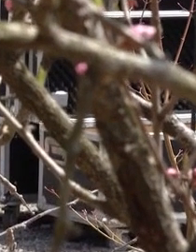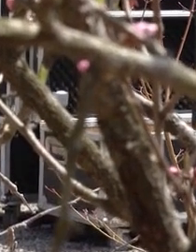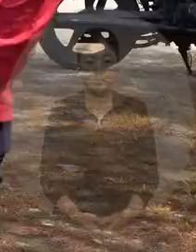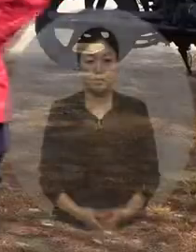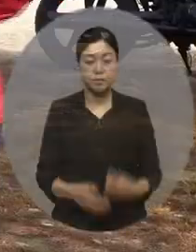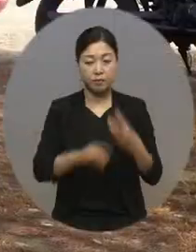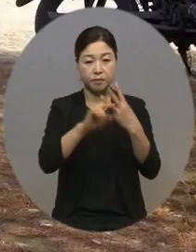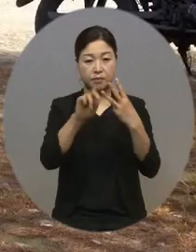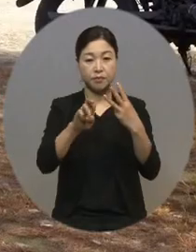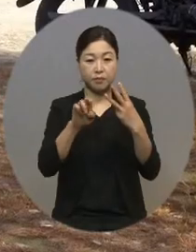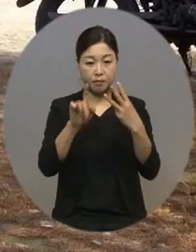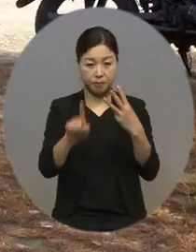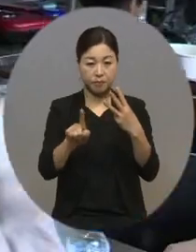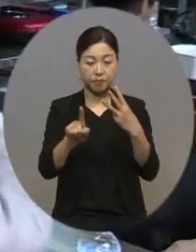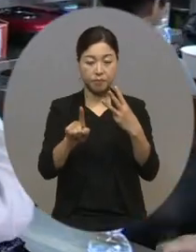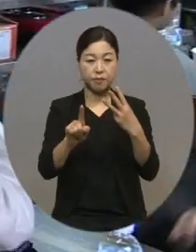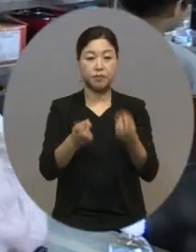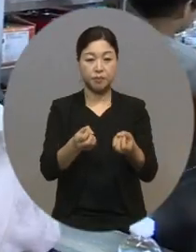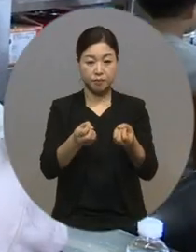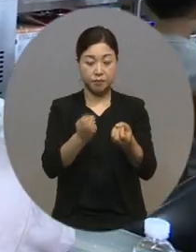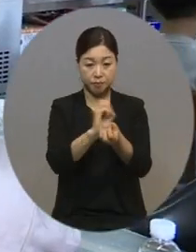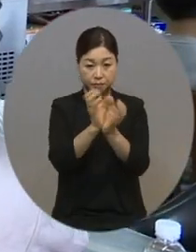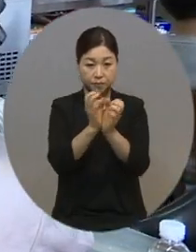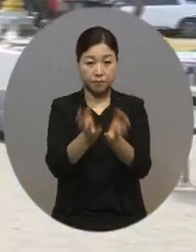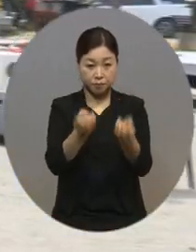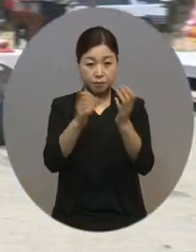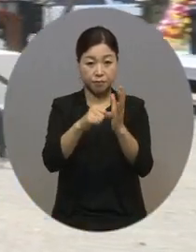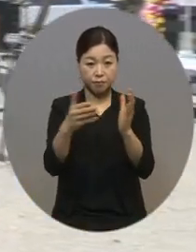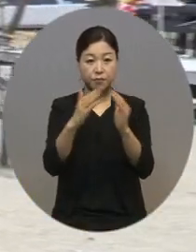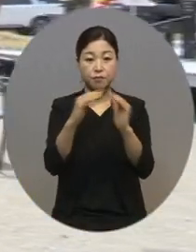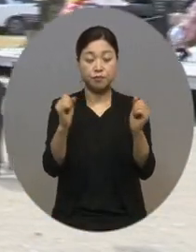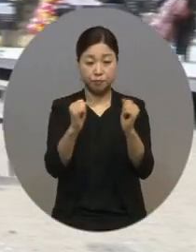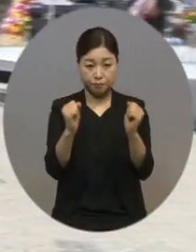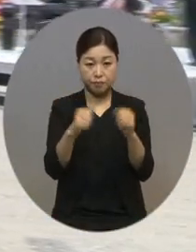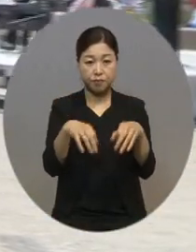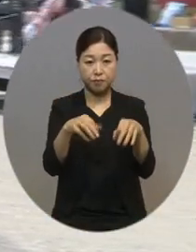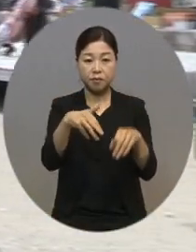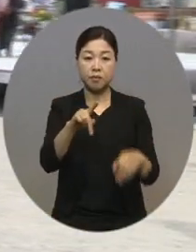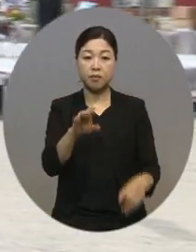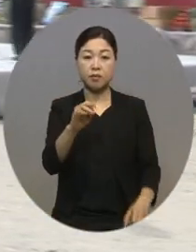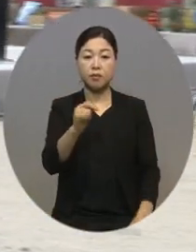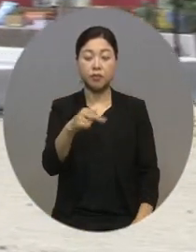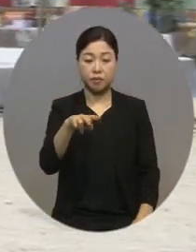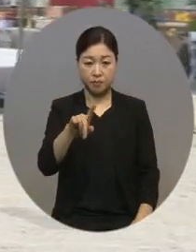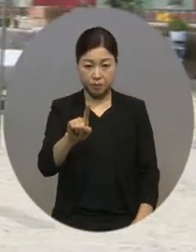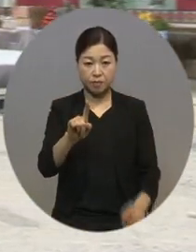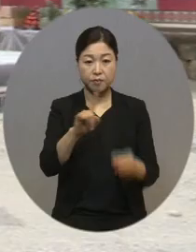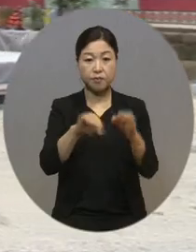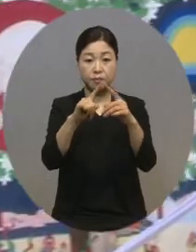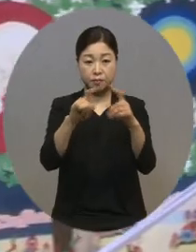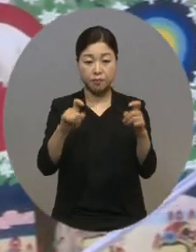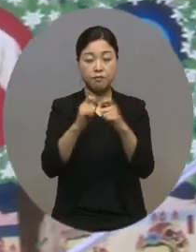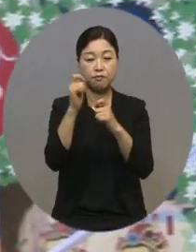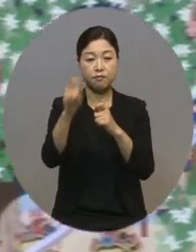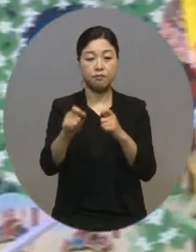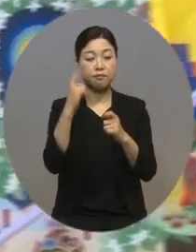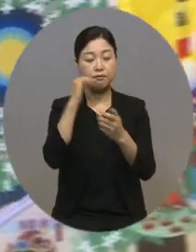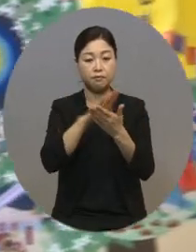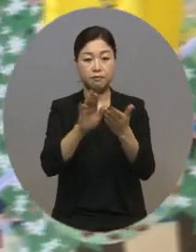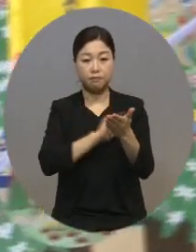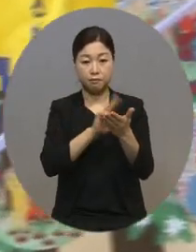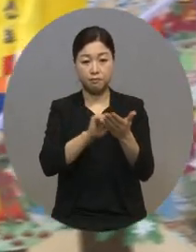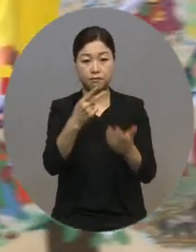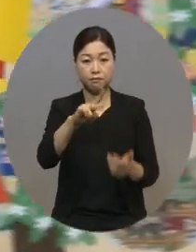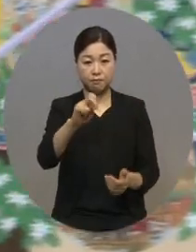지난 31일 하소 백년 축제로 유명한 전북특별자치도 김제 청운사에서 영원한 평화를 주제로